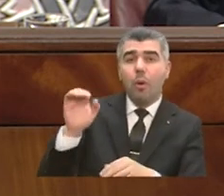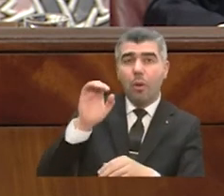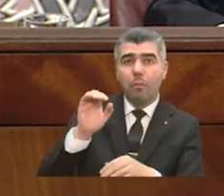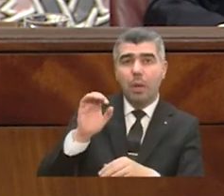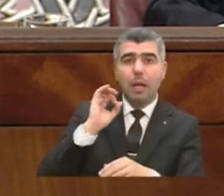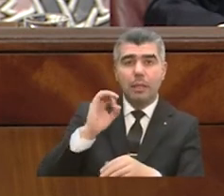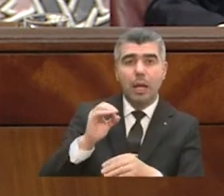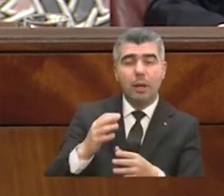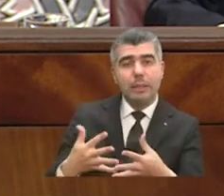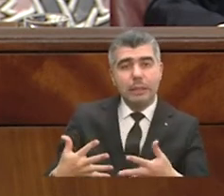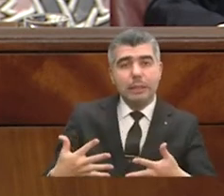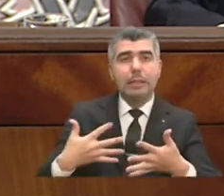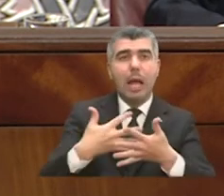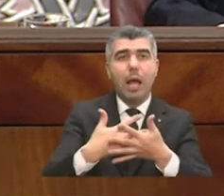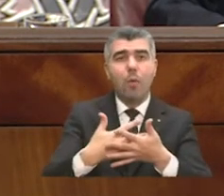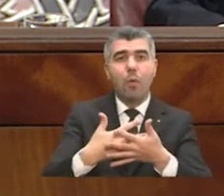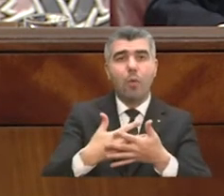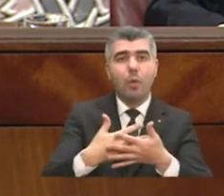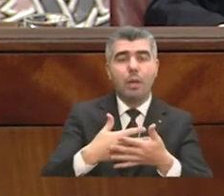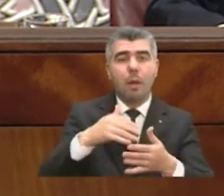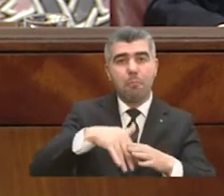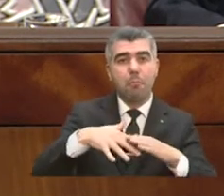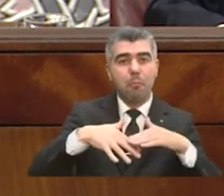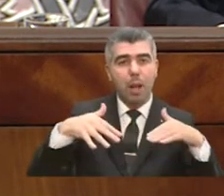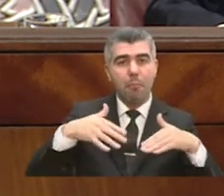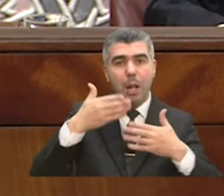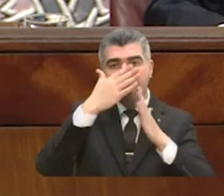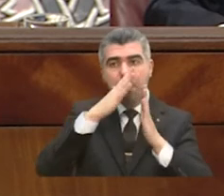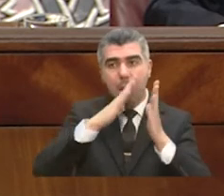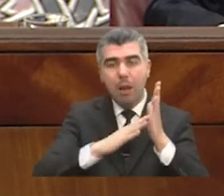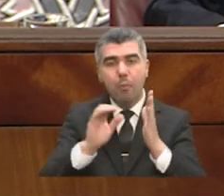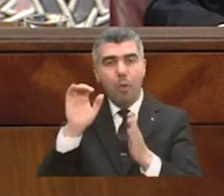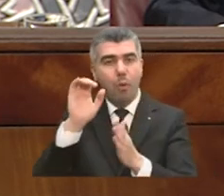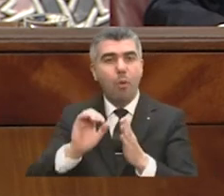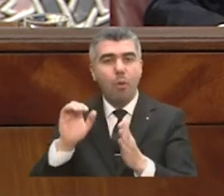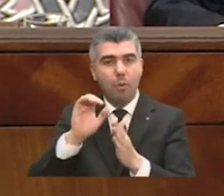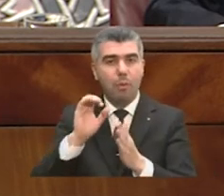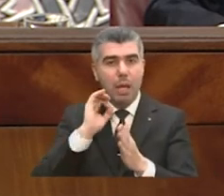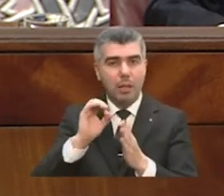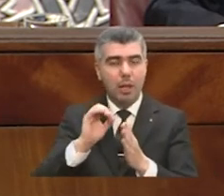l'indépendance. Le Parlement européen a miné